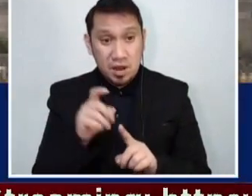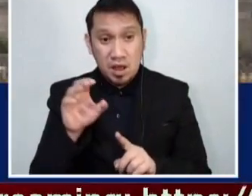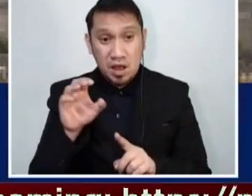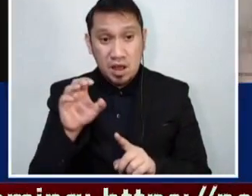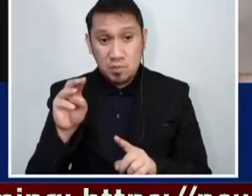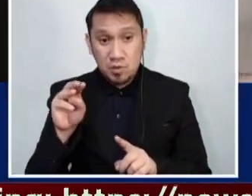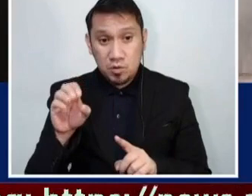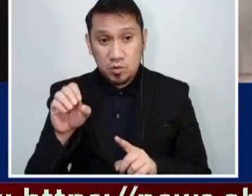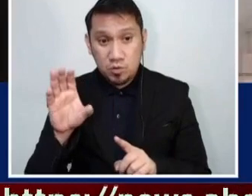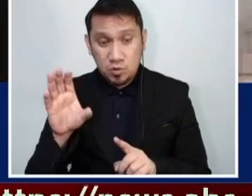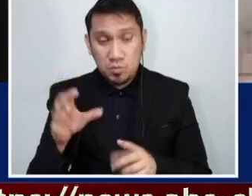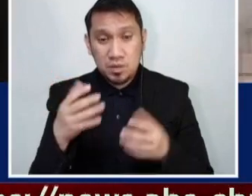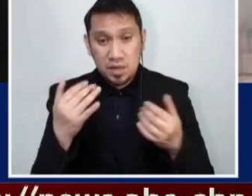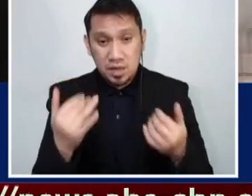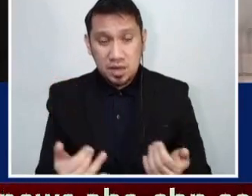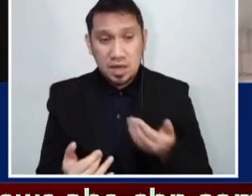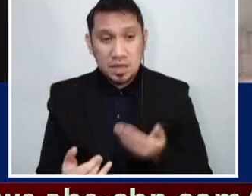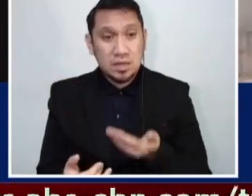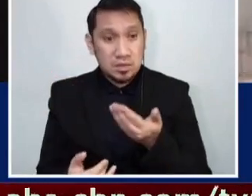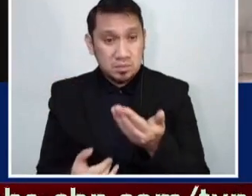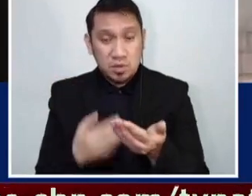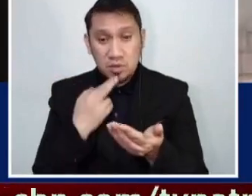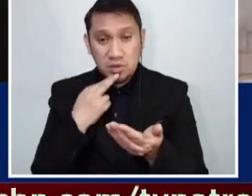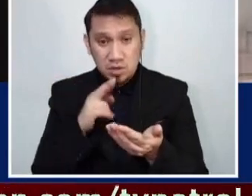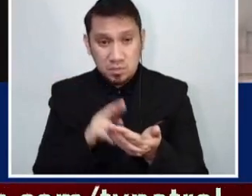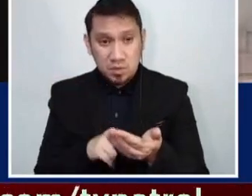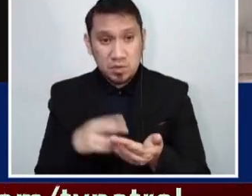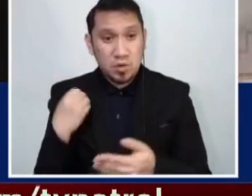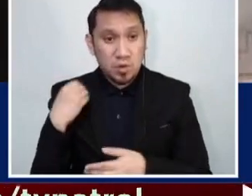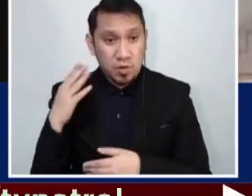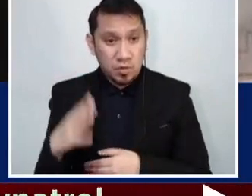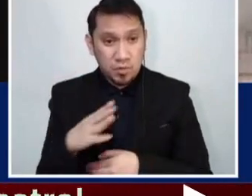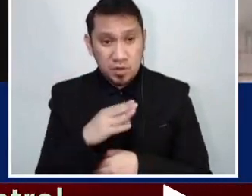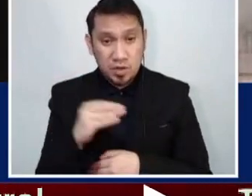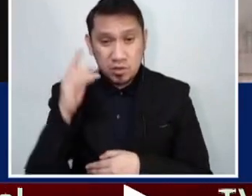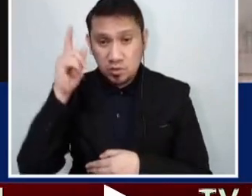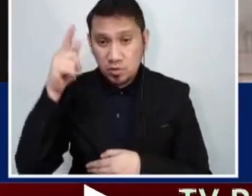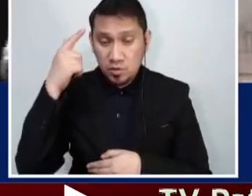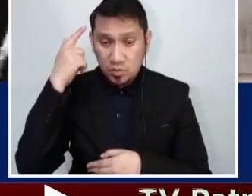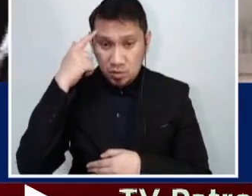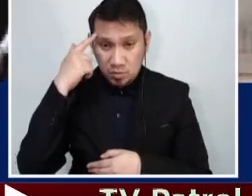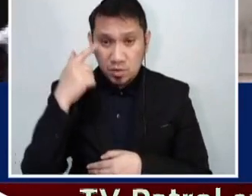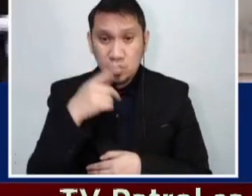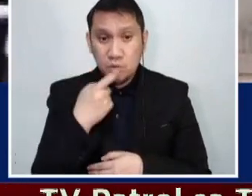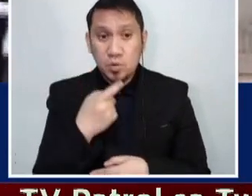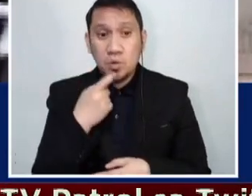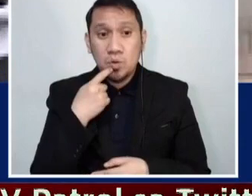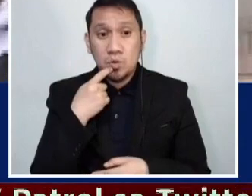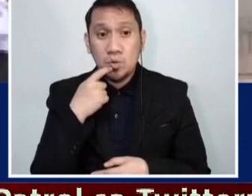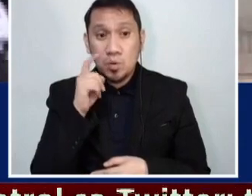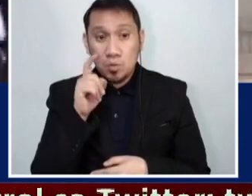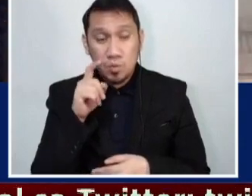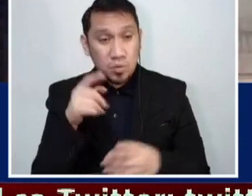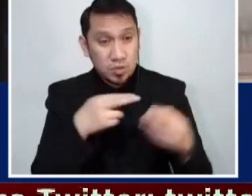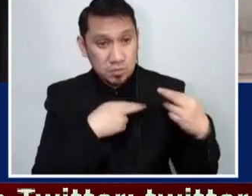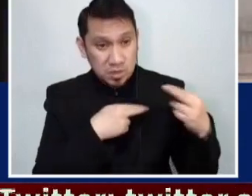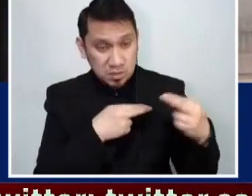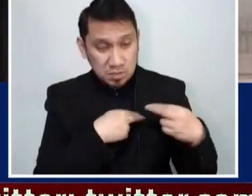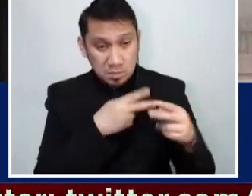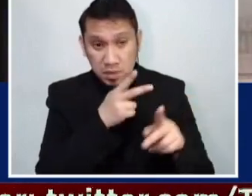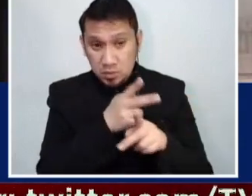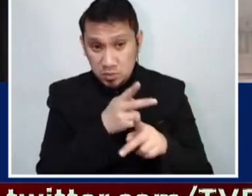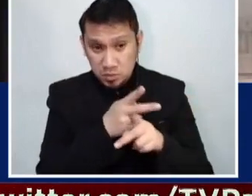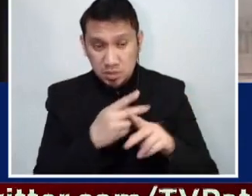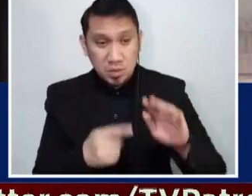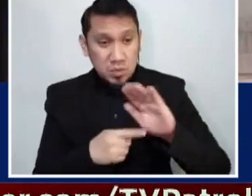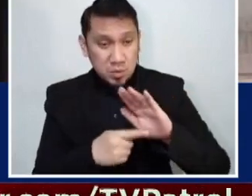nagsusumite dapat ng report sa komisyon ang mga opisyal at kawanin ng gobyerno na naatasang magbantay sa mga rally at iba pang